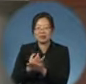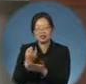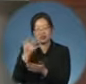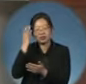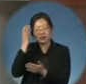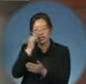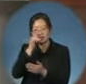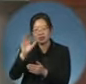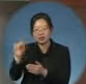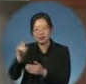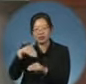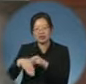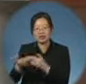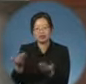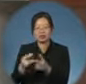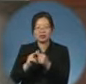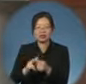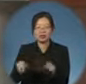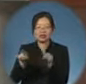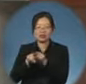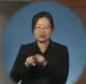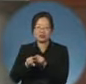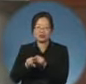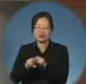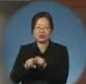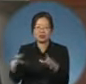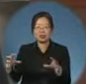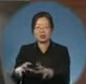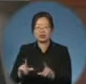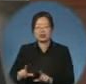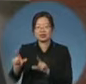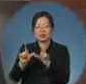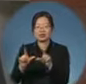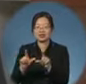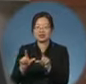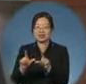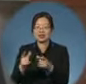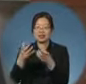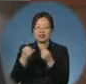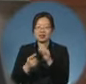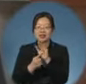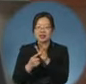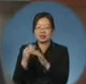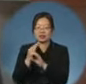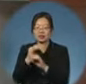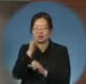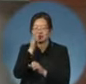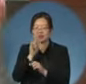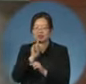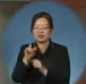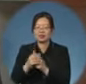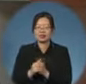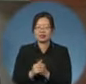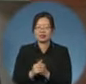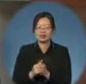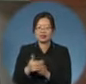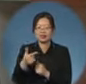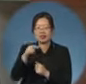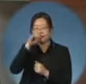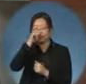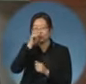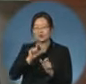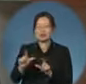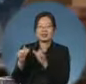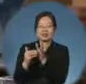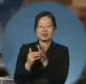하지만 어떤 식의 노동과 함께 그 모여서 사는 일 분야가 보면 많이 나오더라구요 크게 사실은 굉장히 좋은 삶인